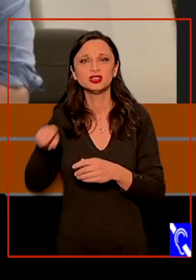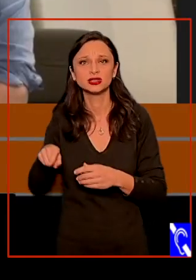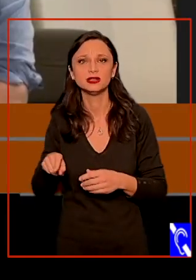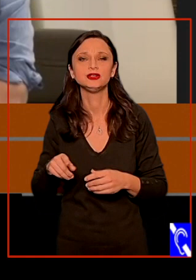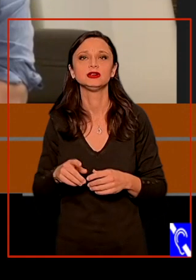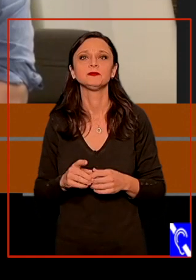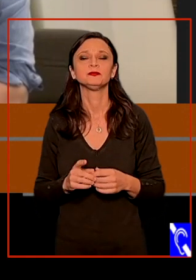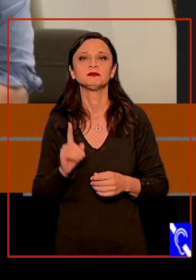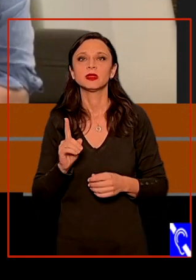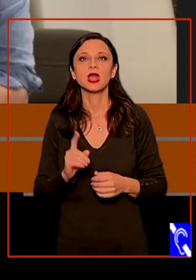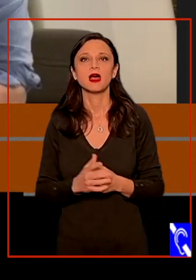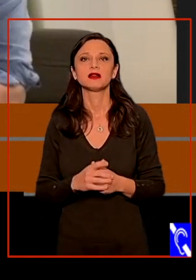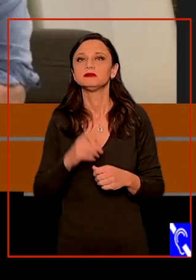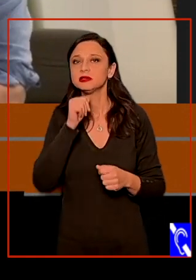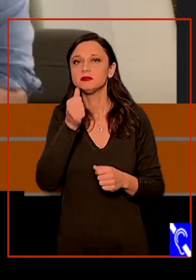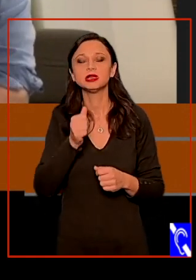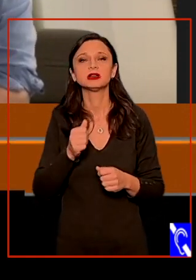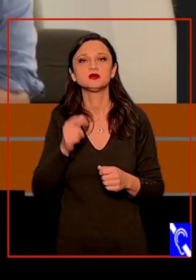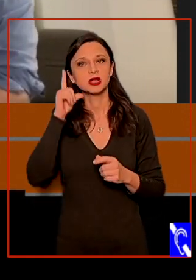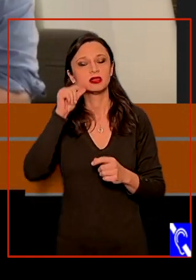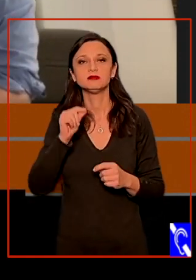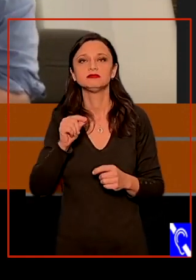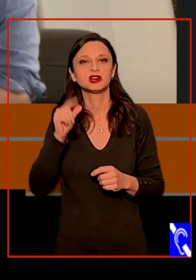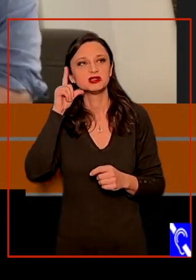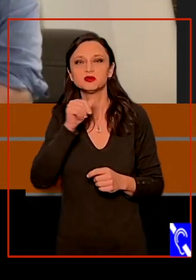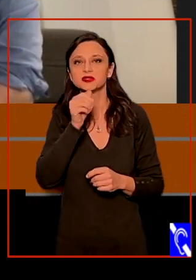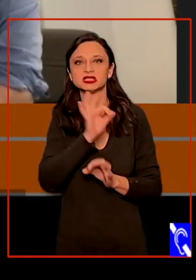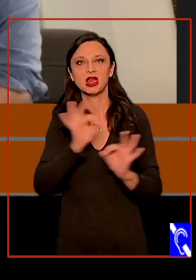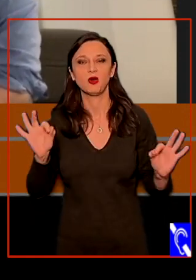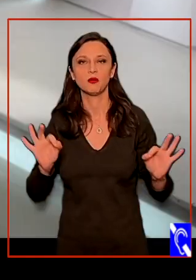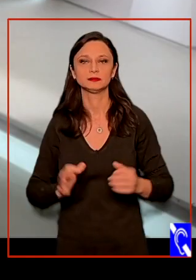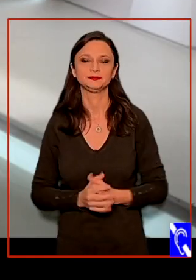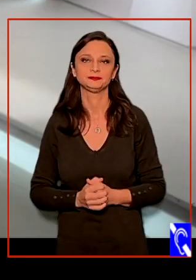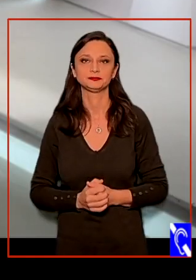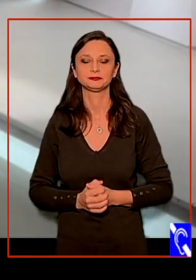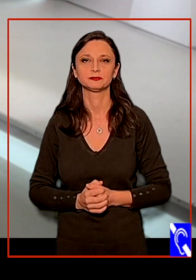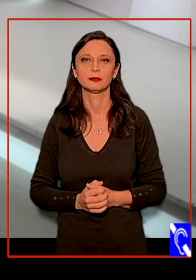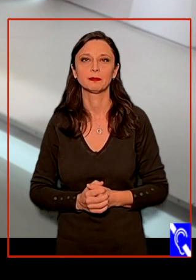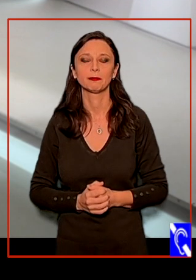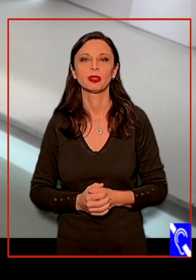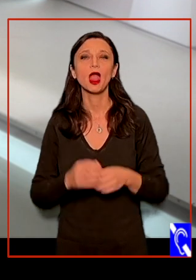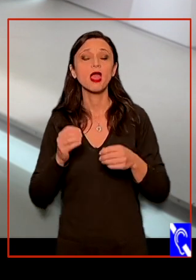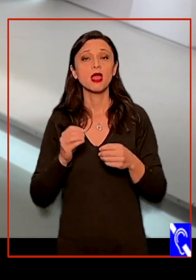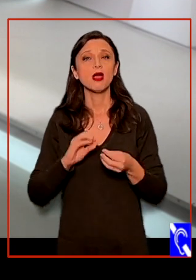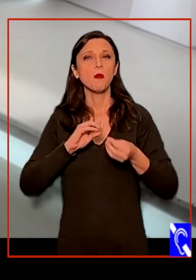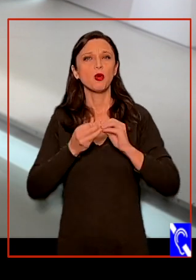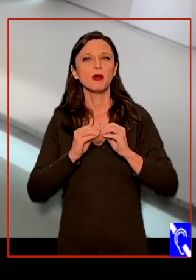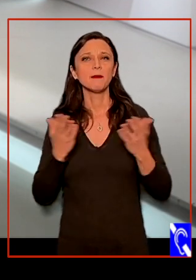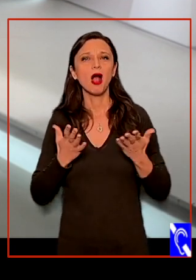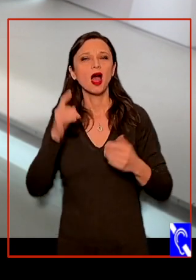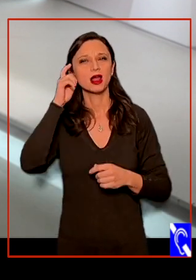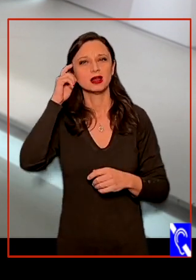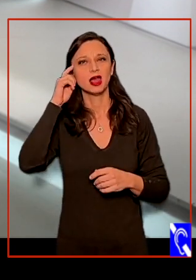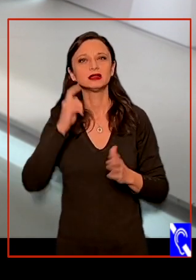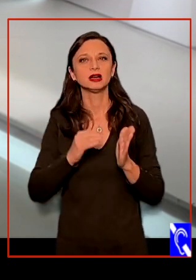de protecție ale statului și cărora nu li s-a răspuns nimic până în zilele noastre. Problema pe care cred că ar trebui